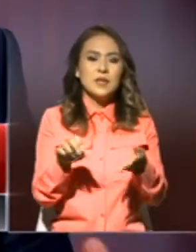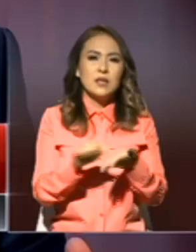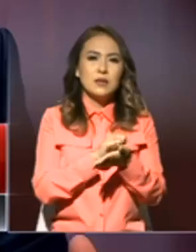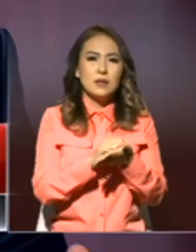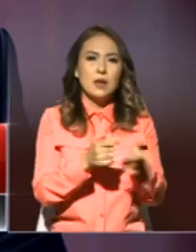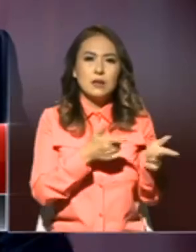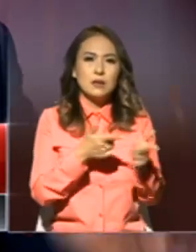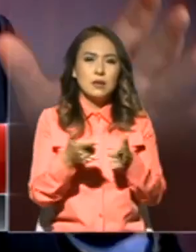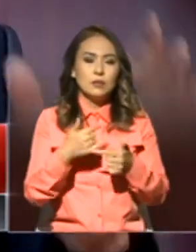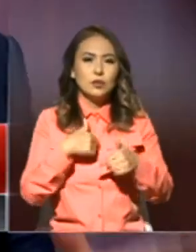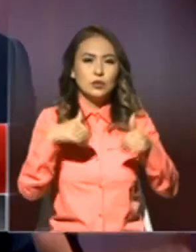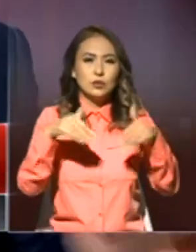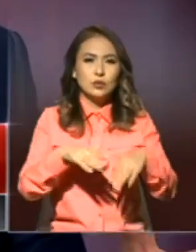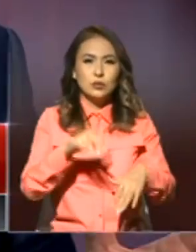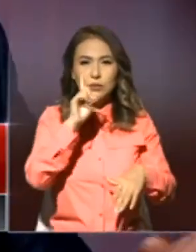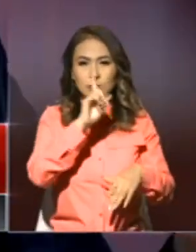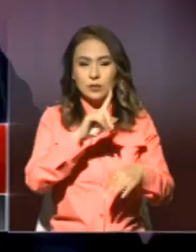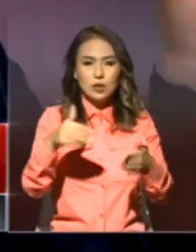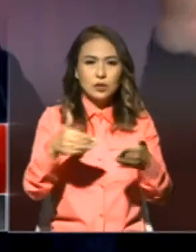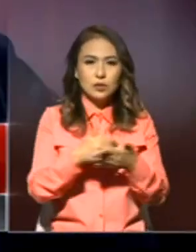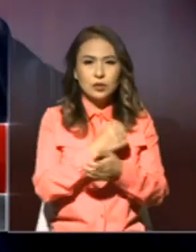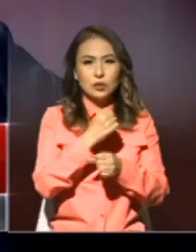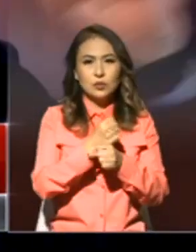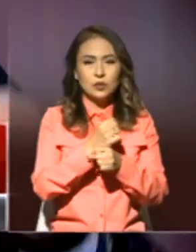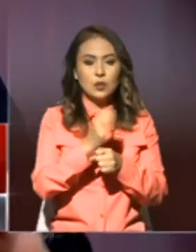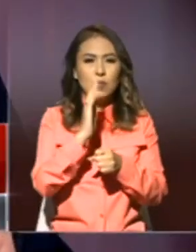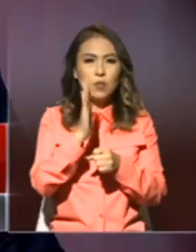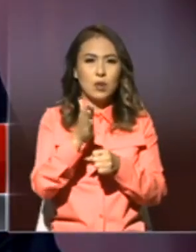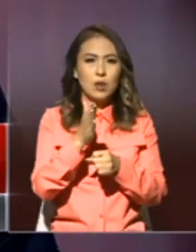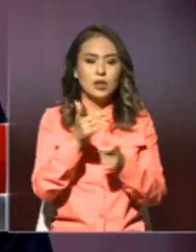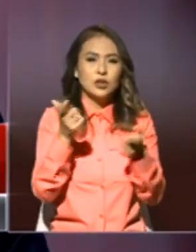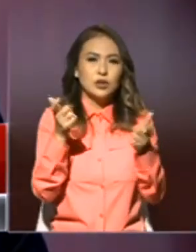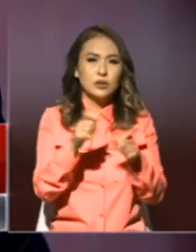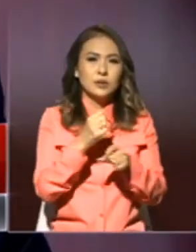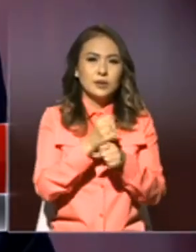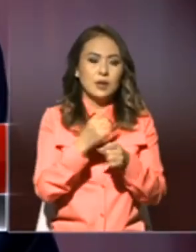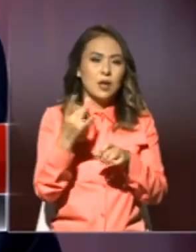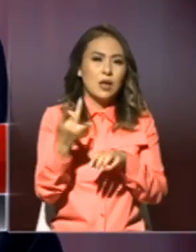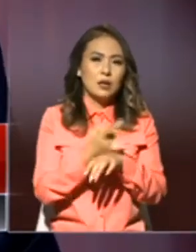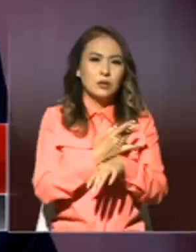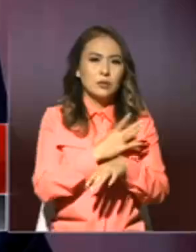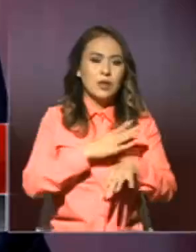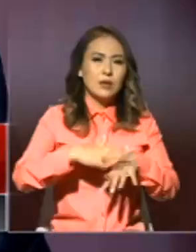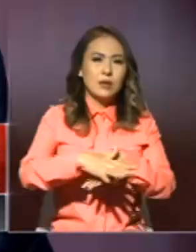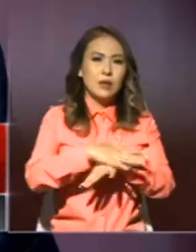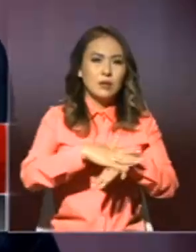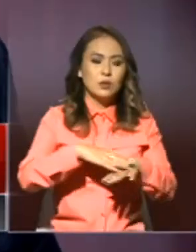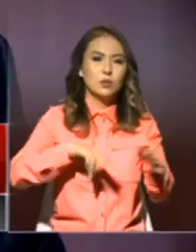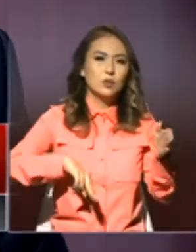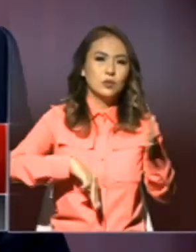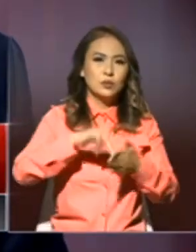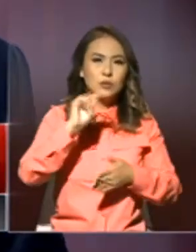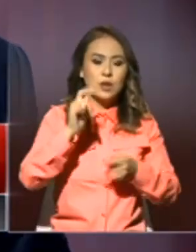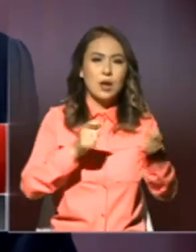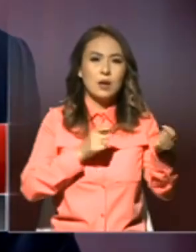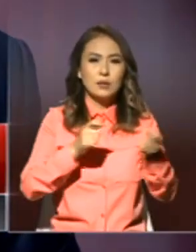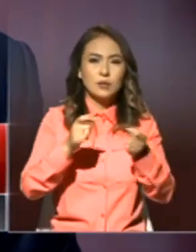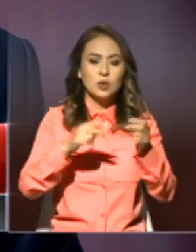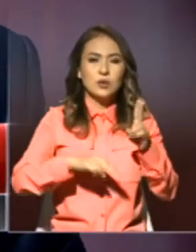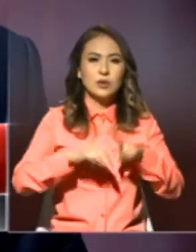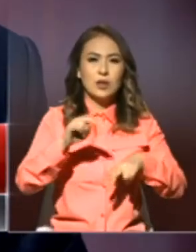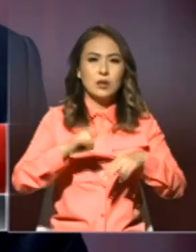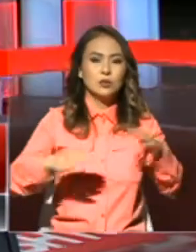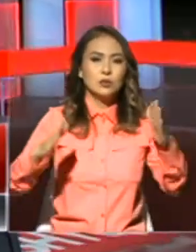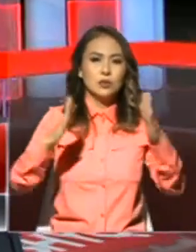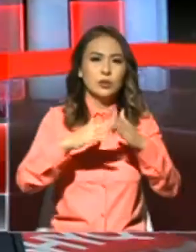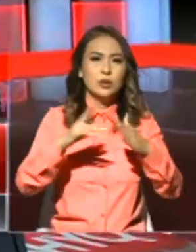оны қабылдамаймыз. Біз соған бағынып жұмыс жасаймыз. Сол жерде шектеу қойып қойды. Яғни алғашқы нарықтан аласың, тек қана әкімдік салған үйден. Ол салған үйлердің бәрі